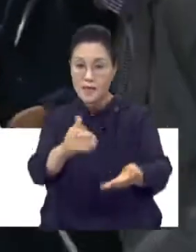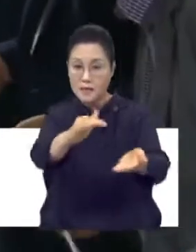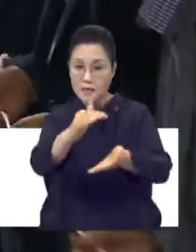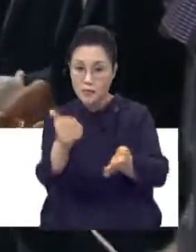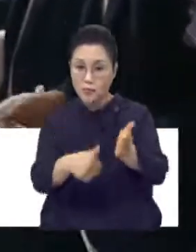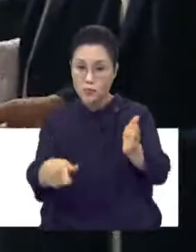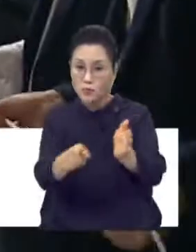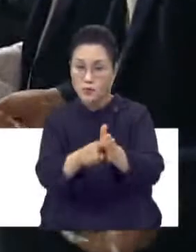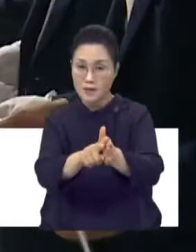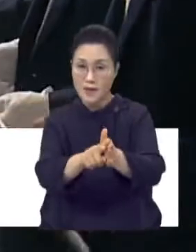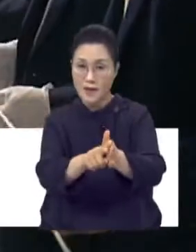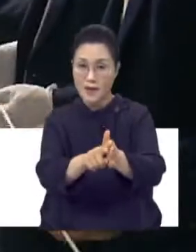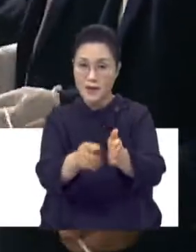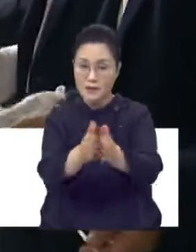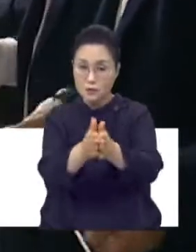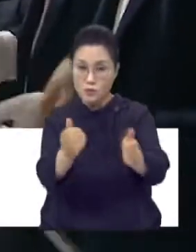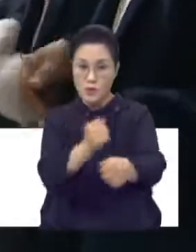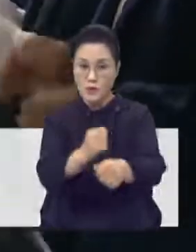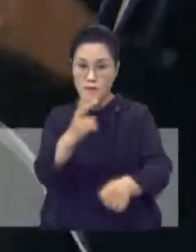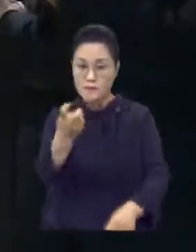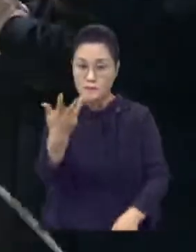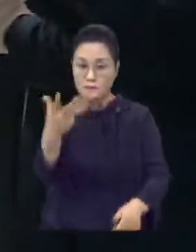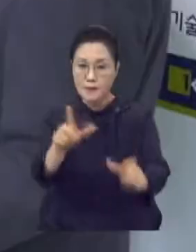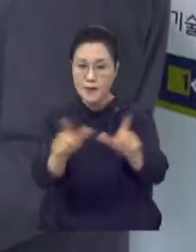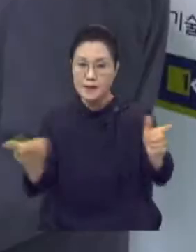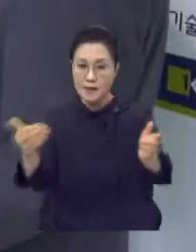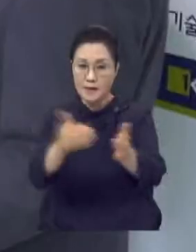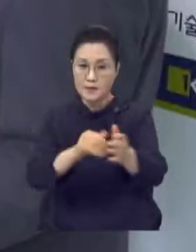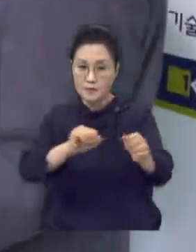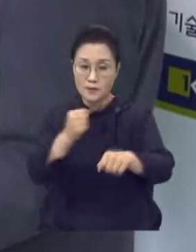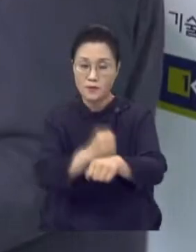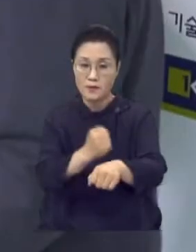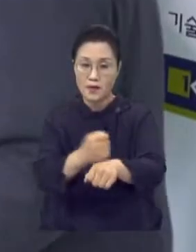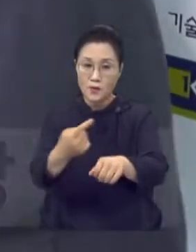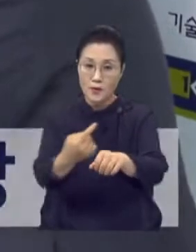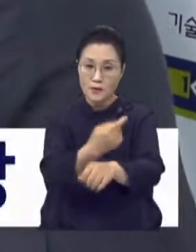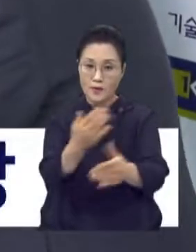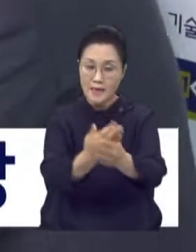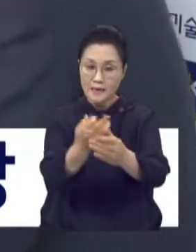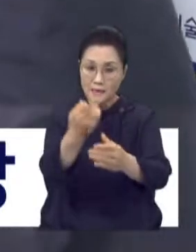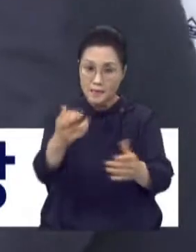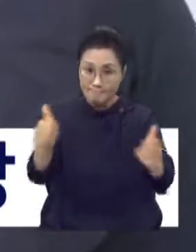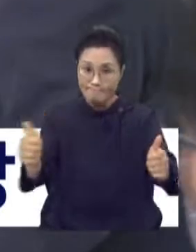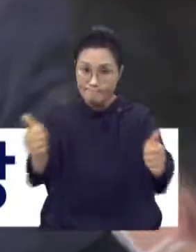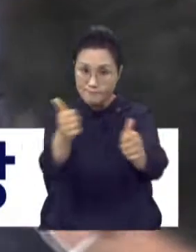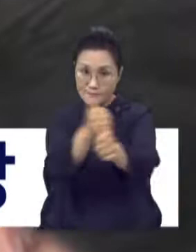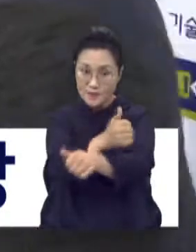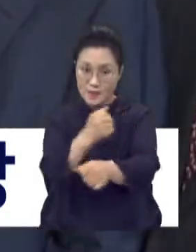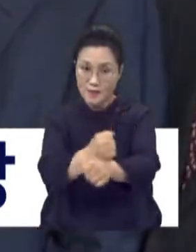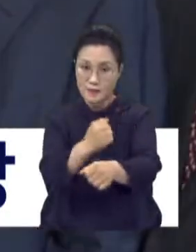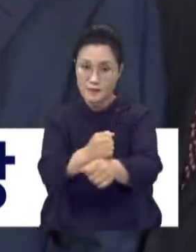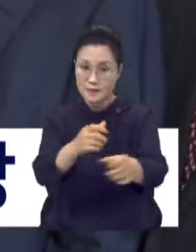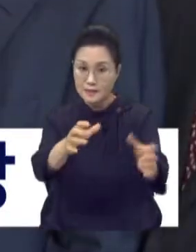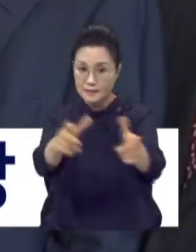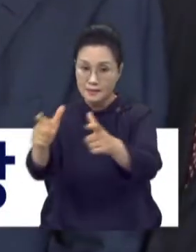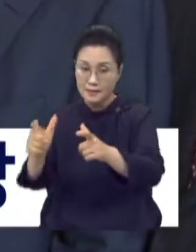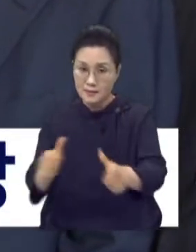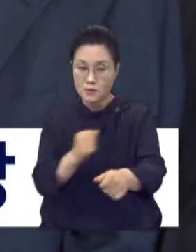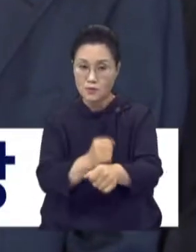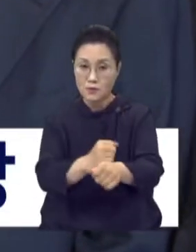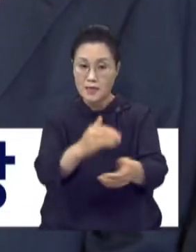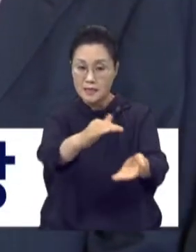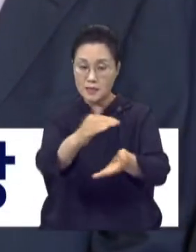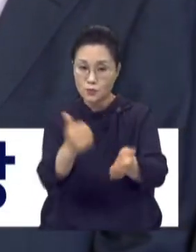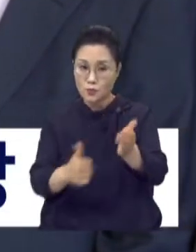갖고 오는 28일까지 활동에 들어갔습니다. 이외에도 양산시 등 수장교체가 이뤄진 각 지자체별로